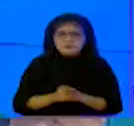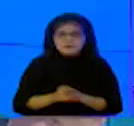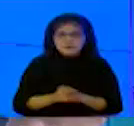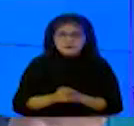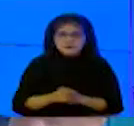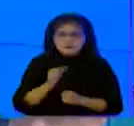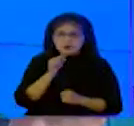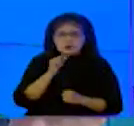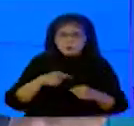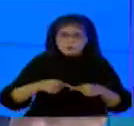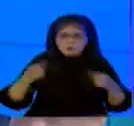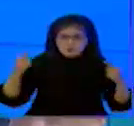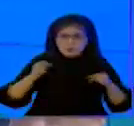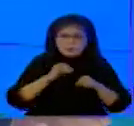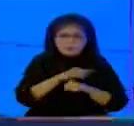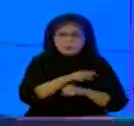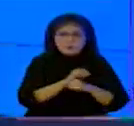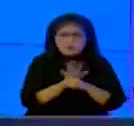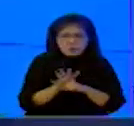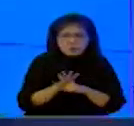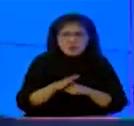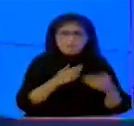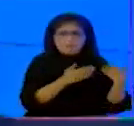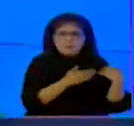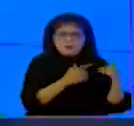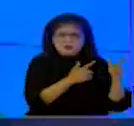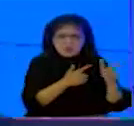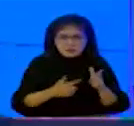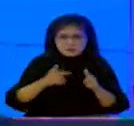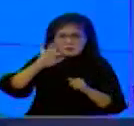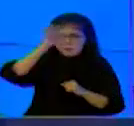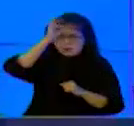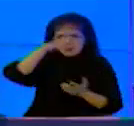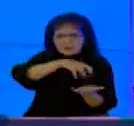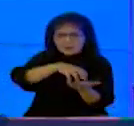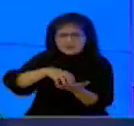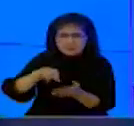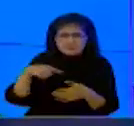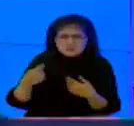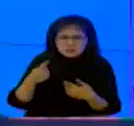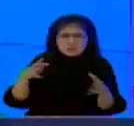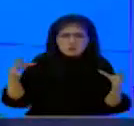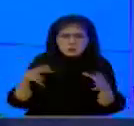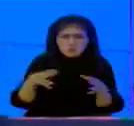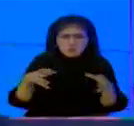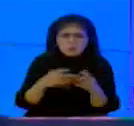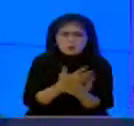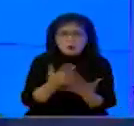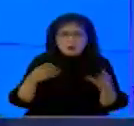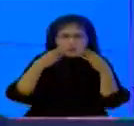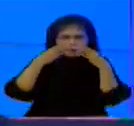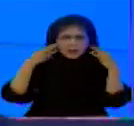Guna memutus penyebaran virus corona, aparat gabungan TNI dan Polri merazia tempat-tempat yang sering dijadikan tempat berkumpul bagi warga di Malang, Jawa